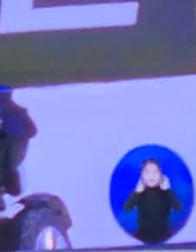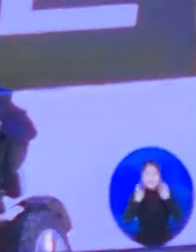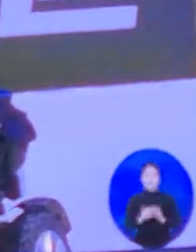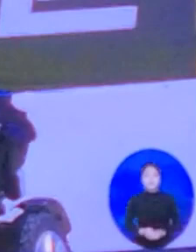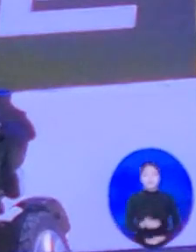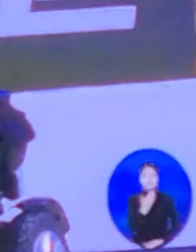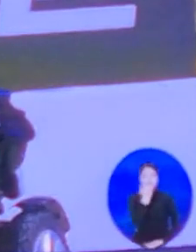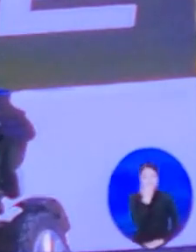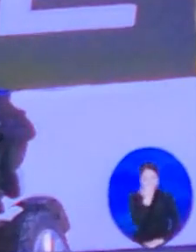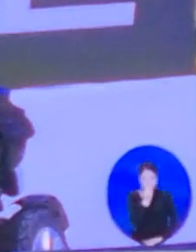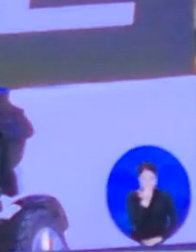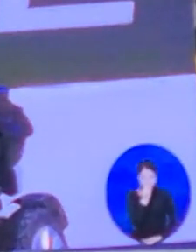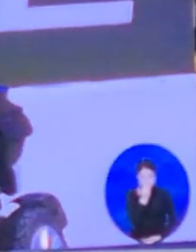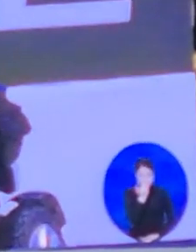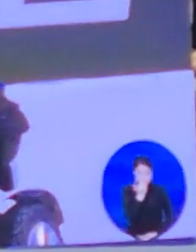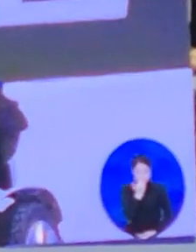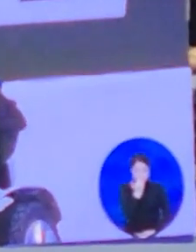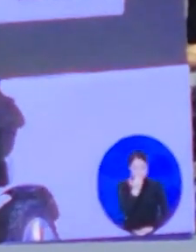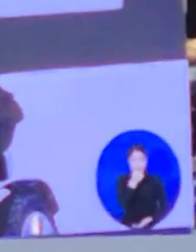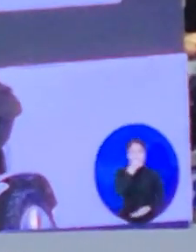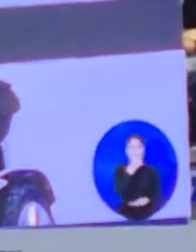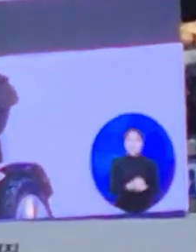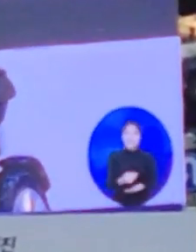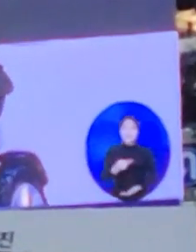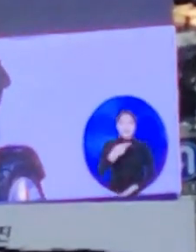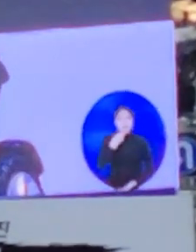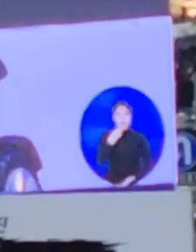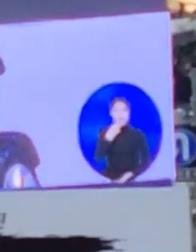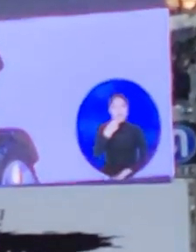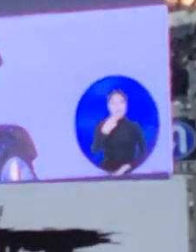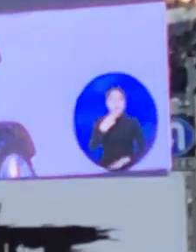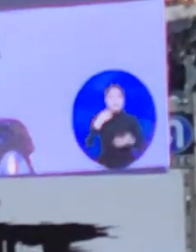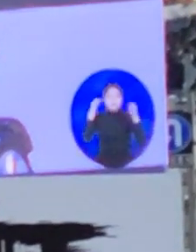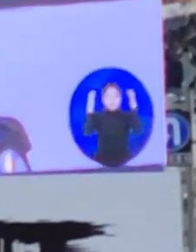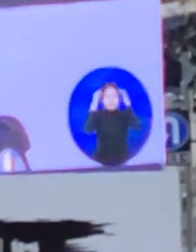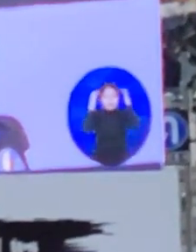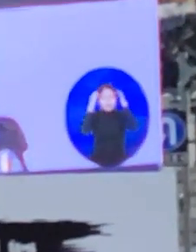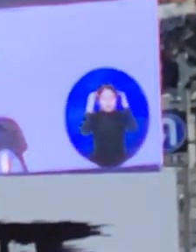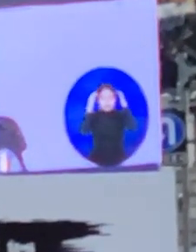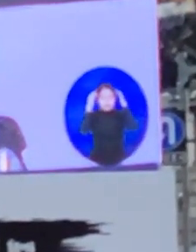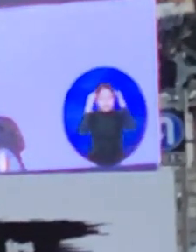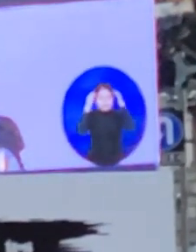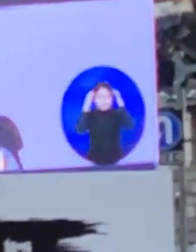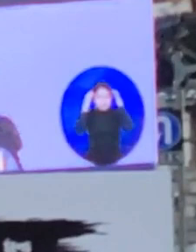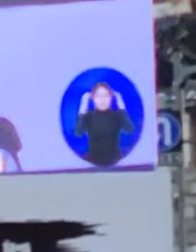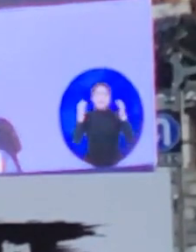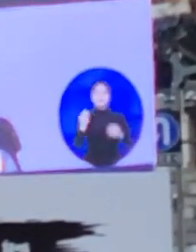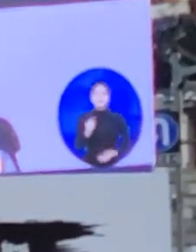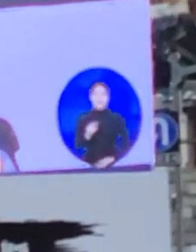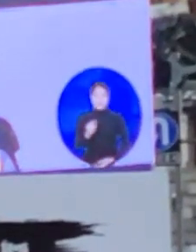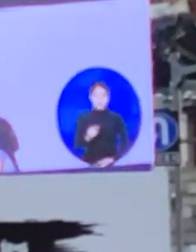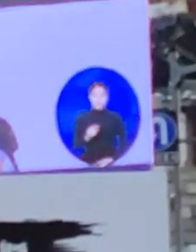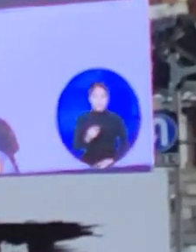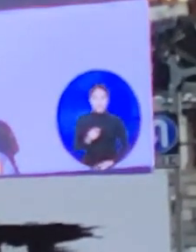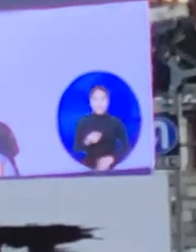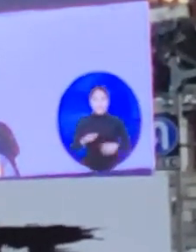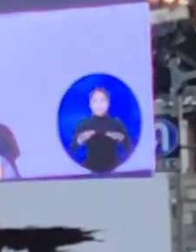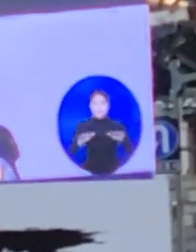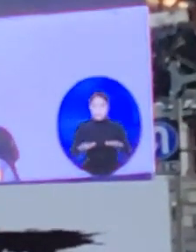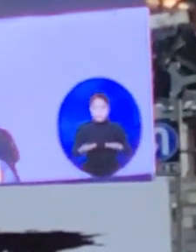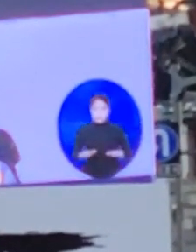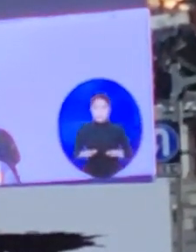선하고 무고한 이들의 피눈물 어린 고통의 대가는 이제